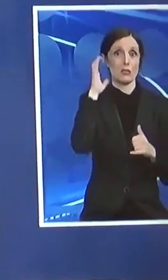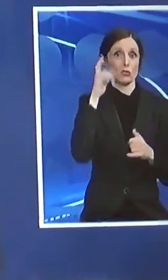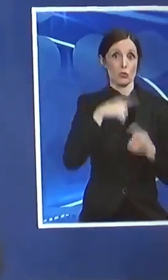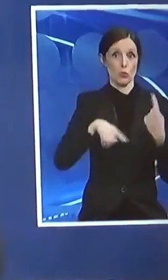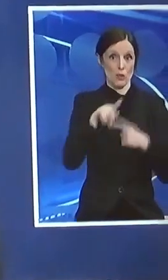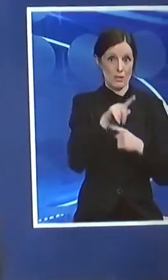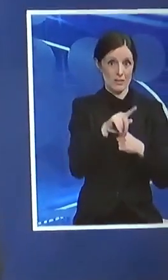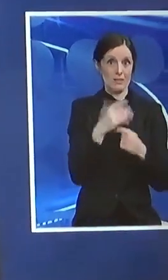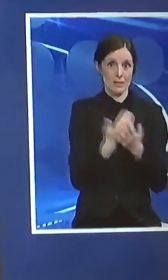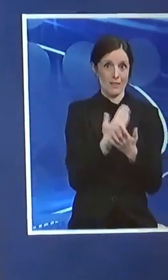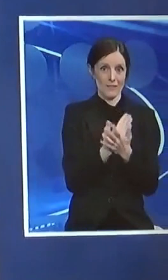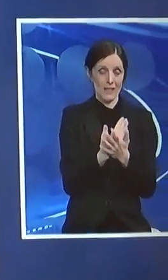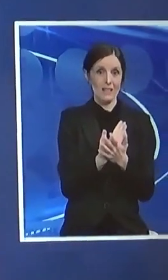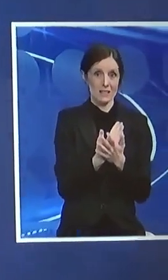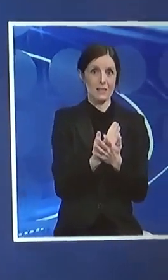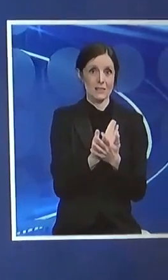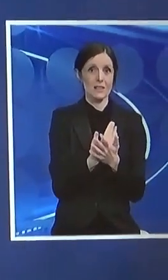virusa